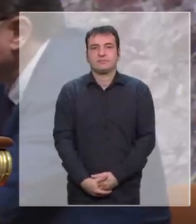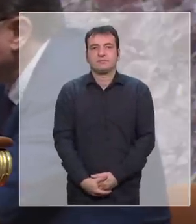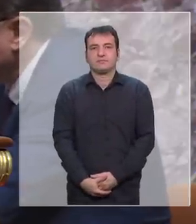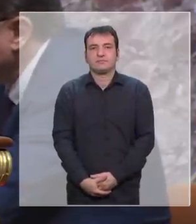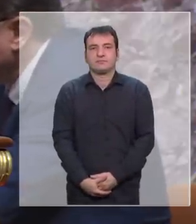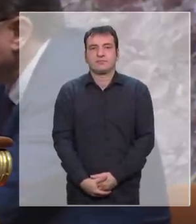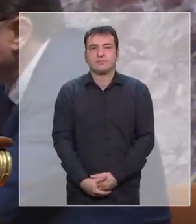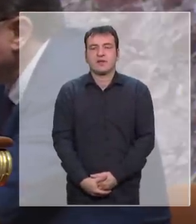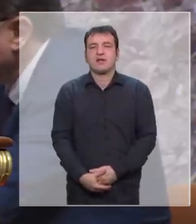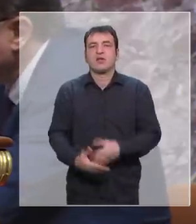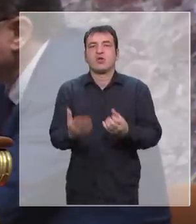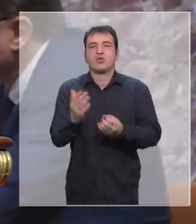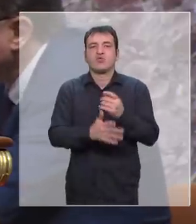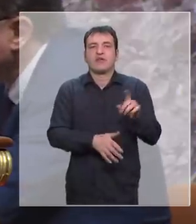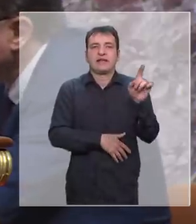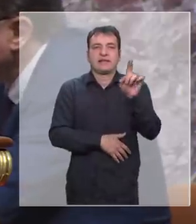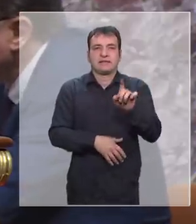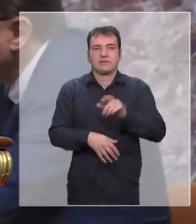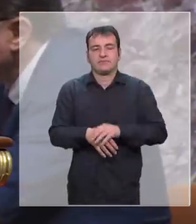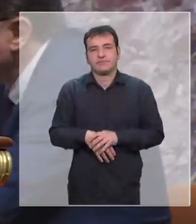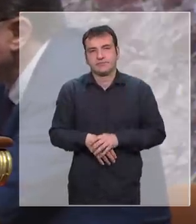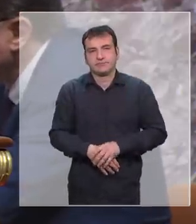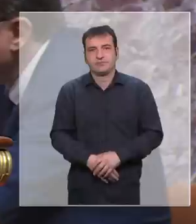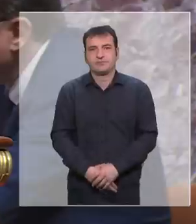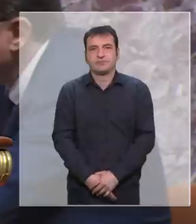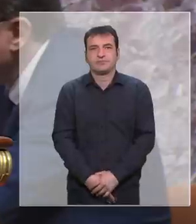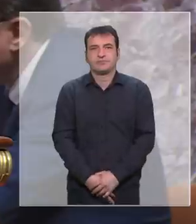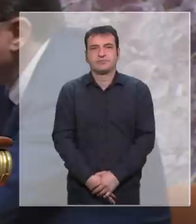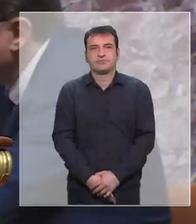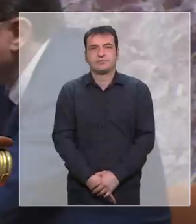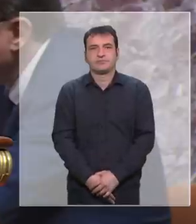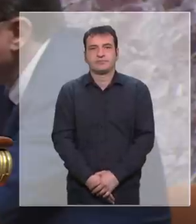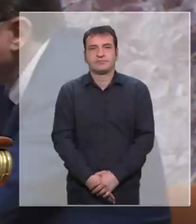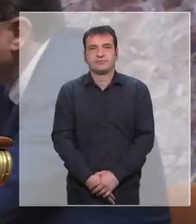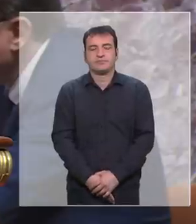La parole est à Monsieur Sylvain Carrière pour le groupe La France Insoumise.